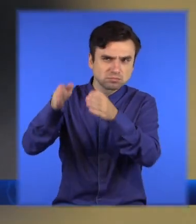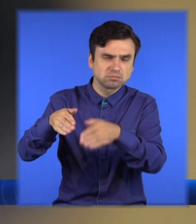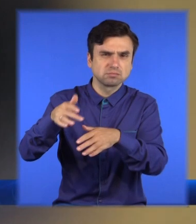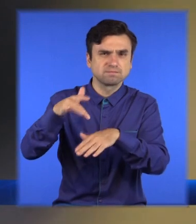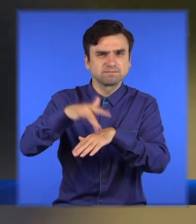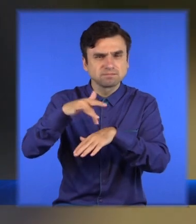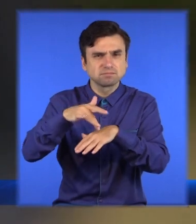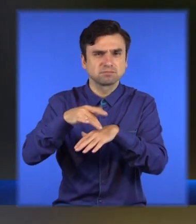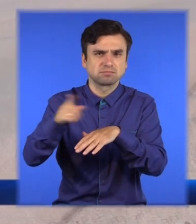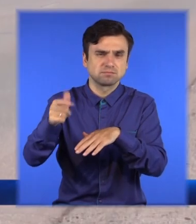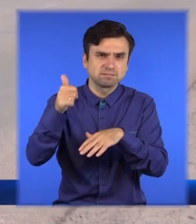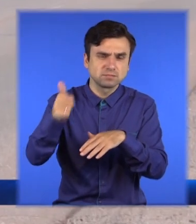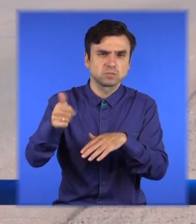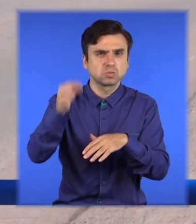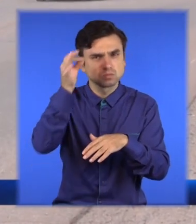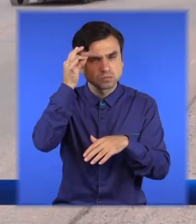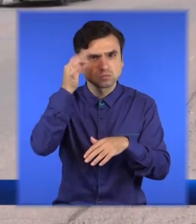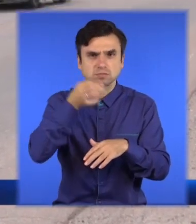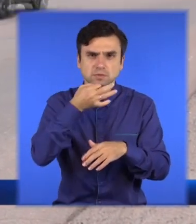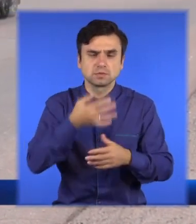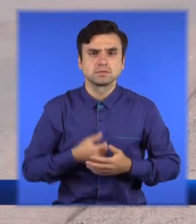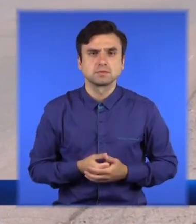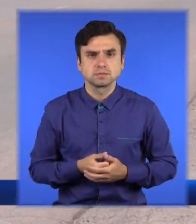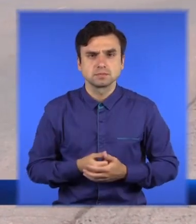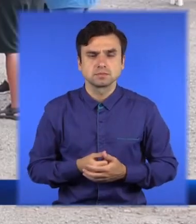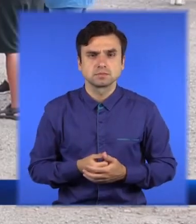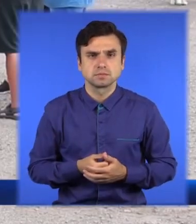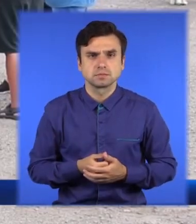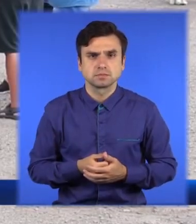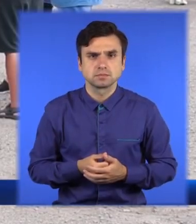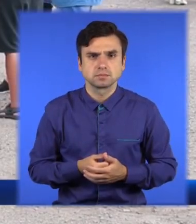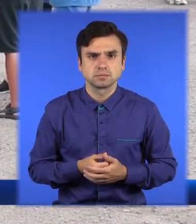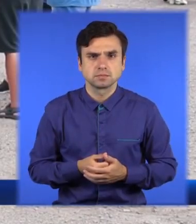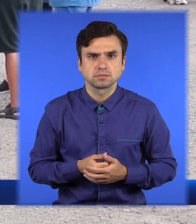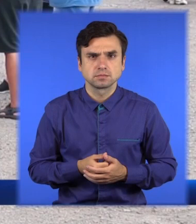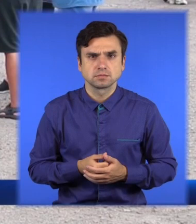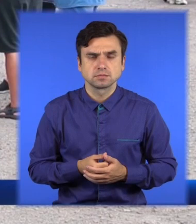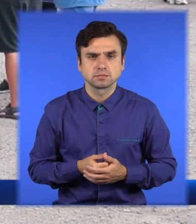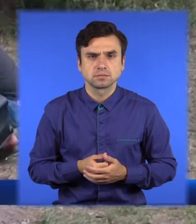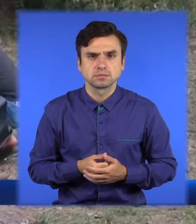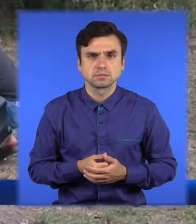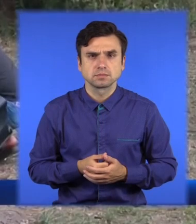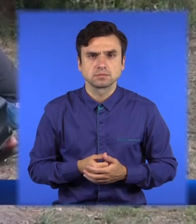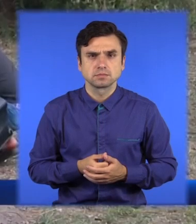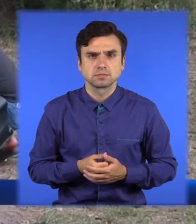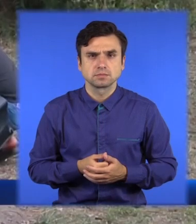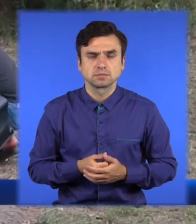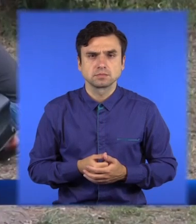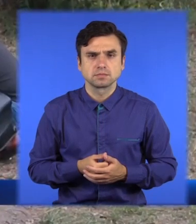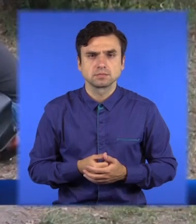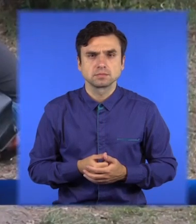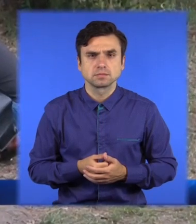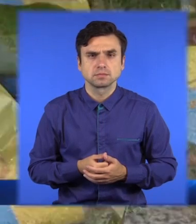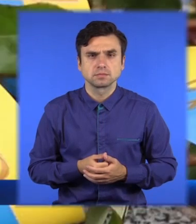призначення – поворот за Лозуваткою, де в лютому 2015-го в аварії загинув улюбленець мільйонів Кузьма Скрябін. З тих пір щороку на